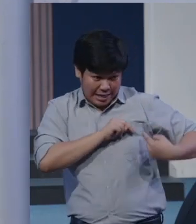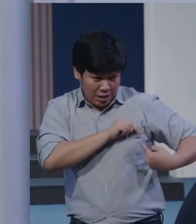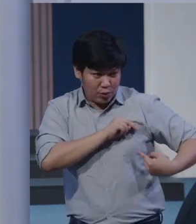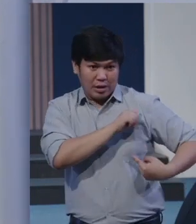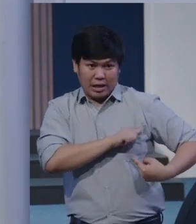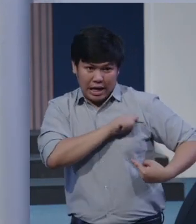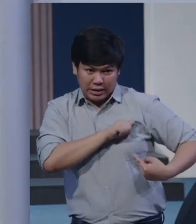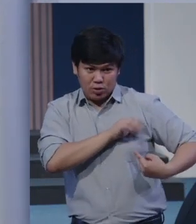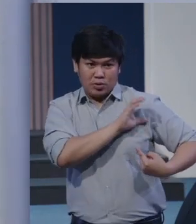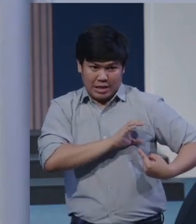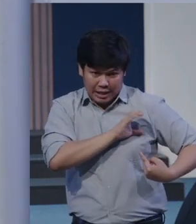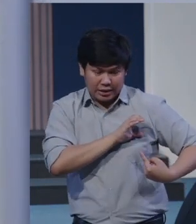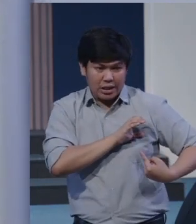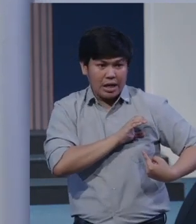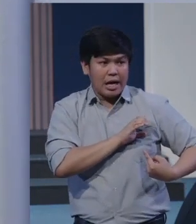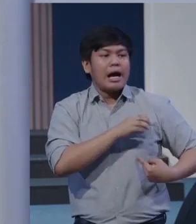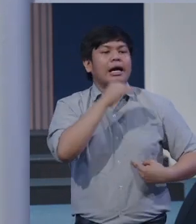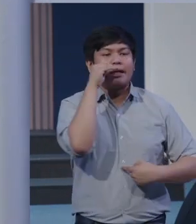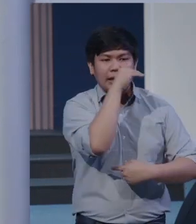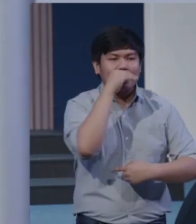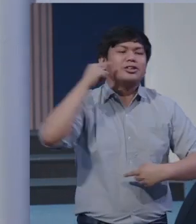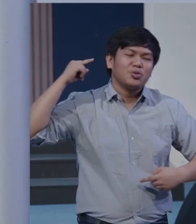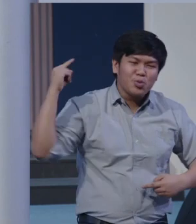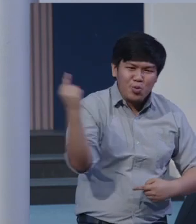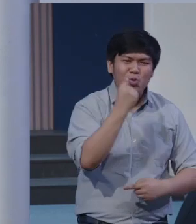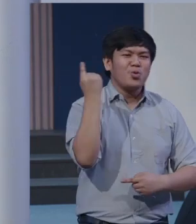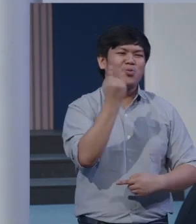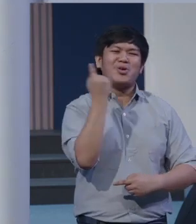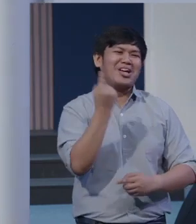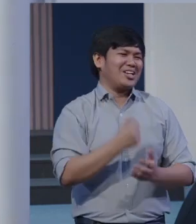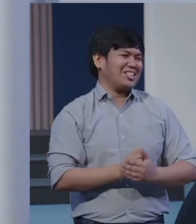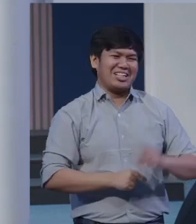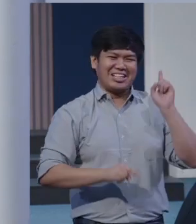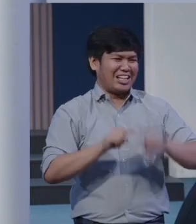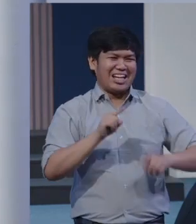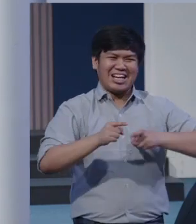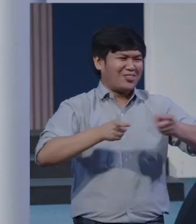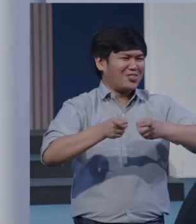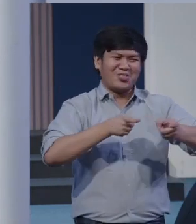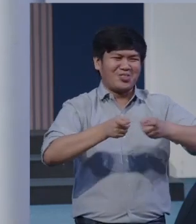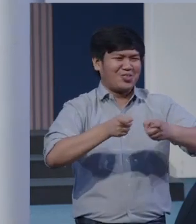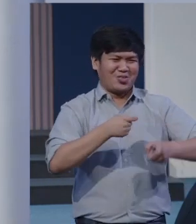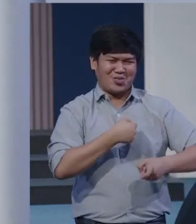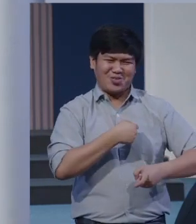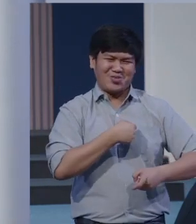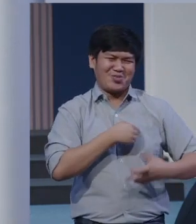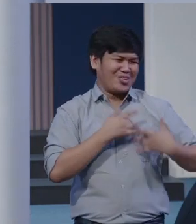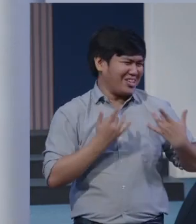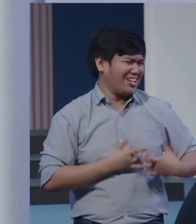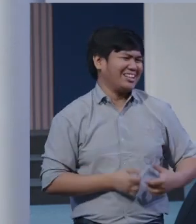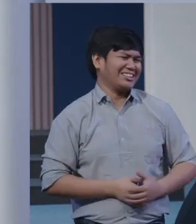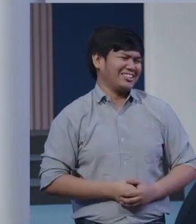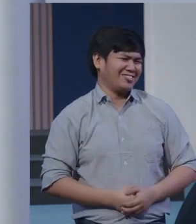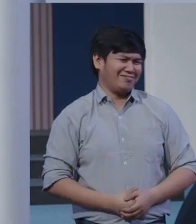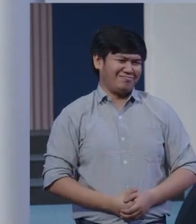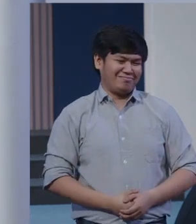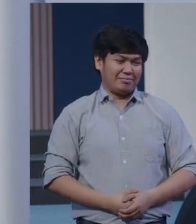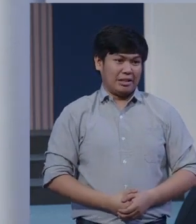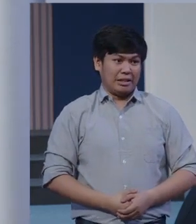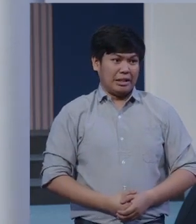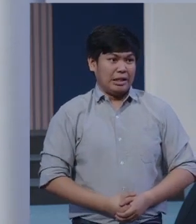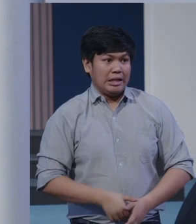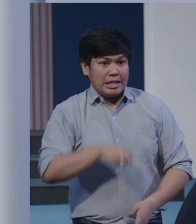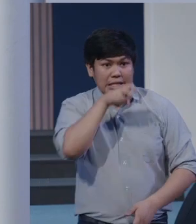3 nung mahulog ang ating ninuno si Adam at si eve ang sabi ng serpent kay